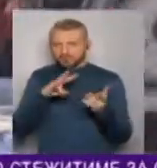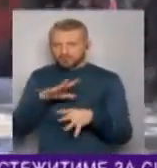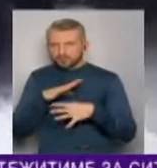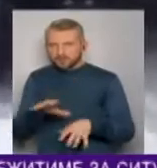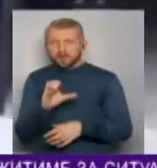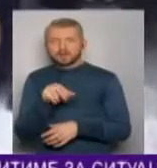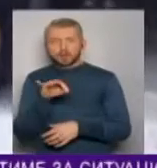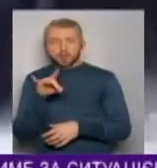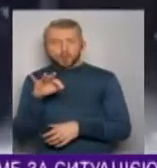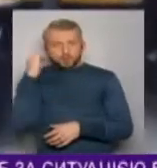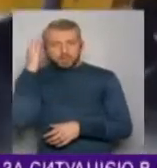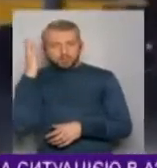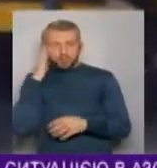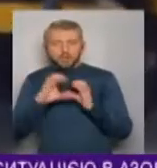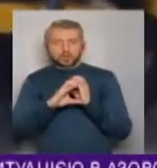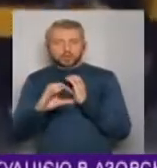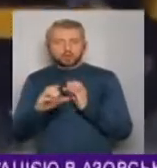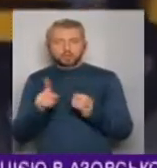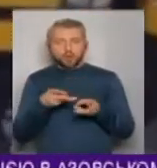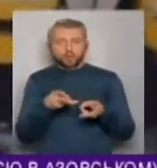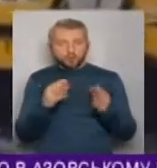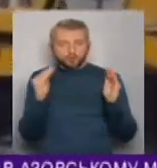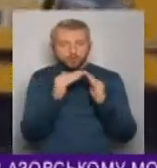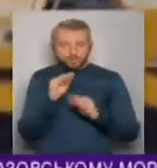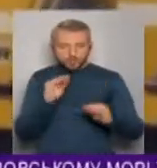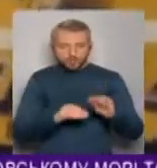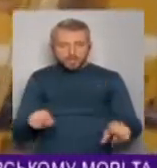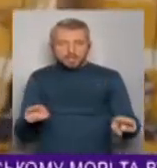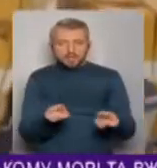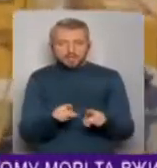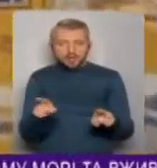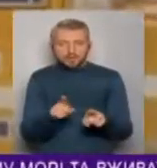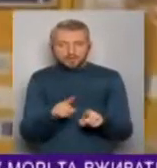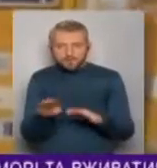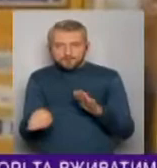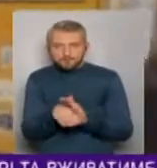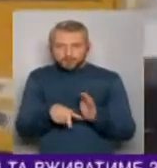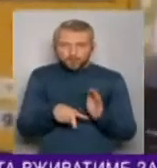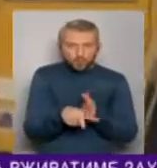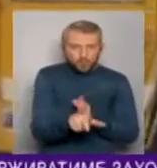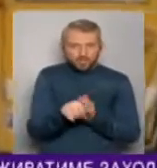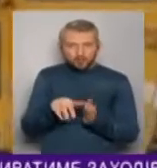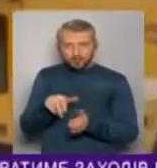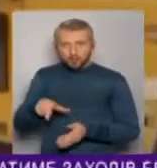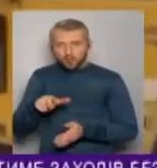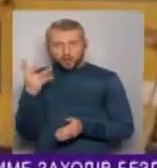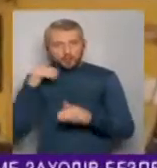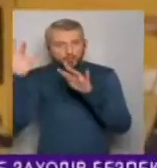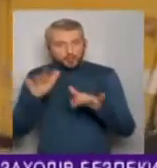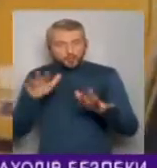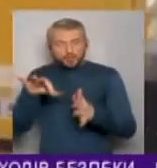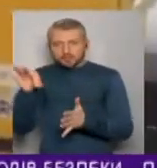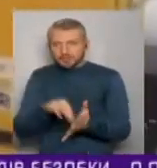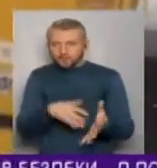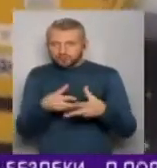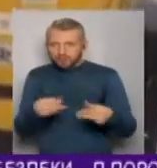що в Японії, труби, які опалюють будинки, прокладені так, що захоплюють дороги і тротуари, і коли сніг починає падати, то моментально